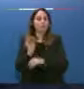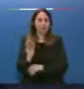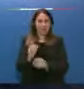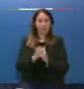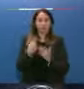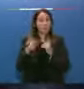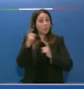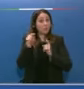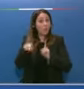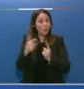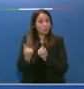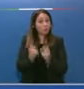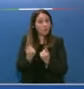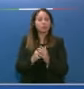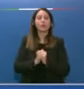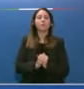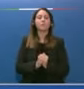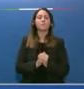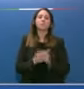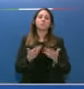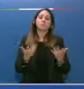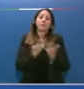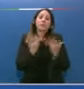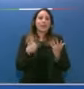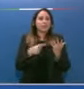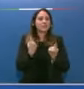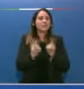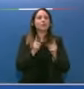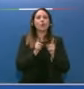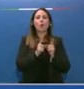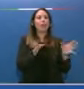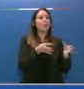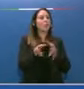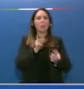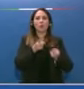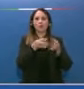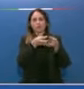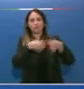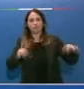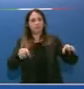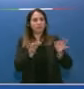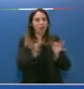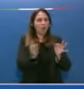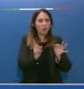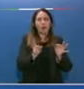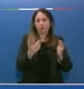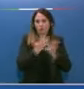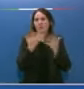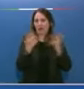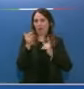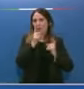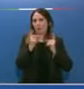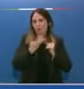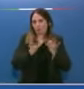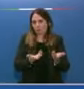sarà certamente uno scenario da temere e certamente avendo detto che ci vuole una maggioranza